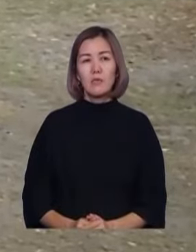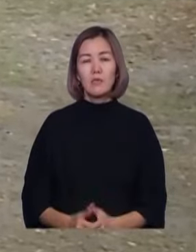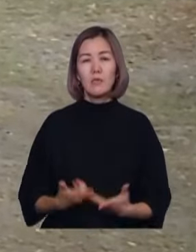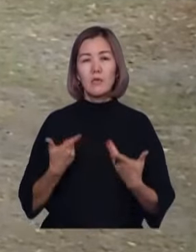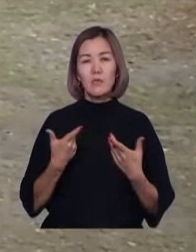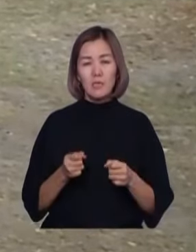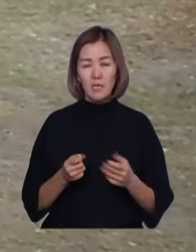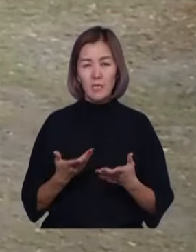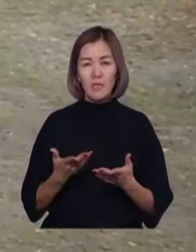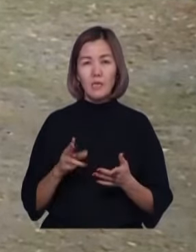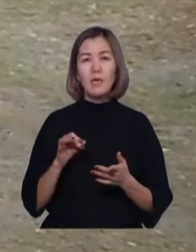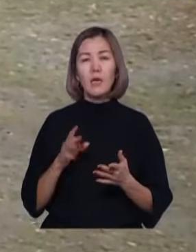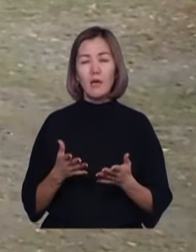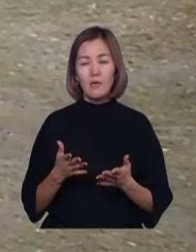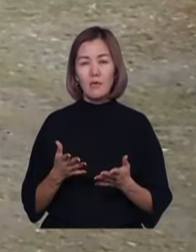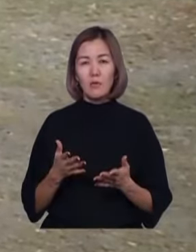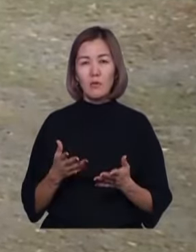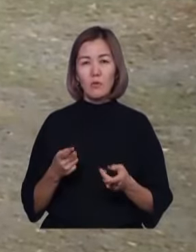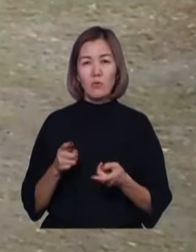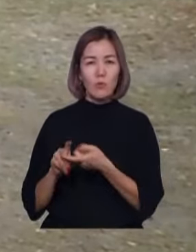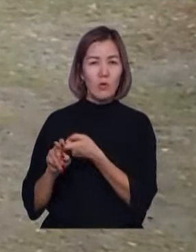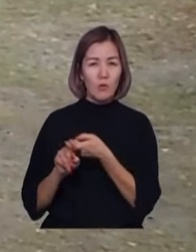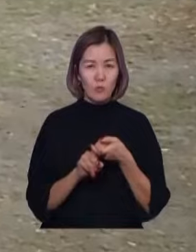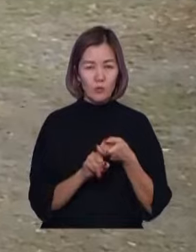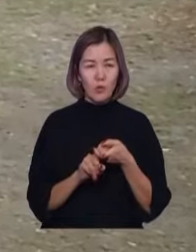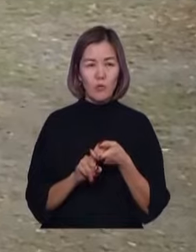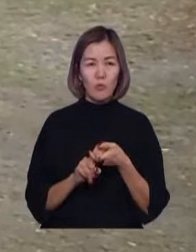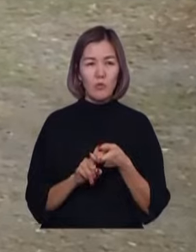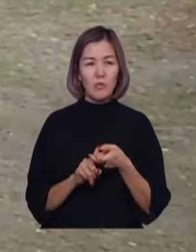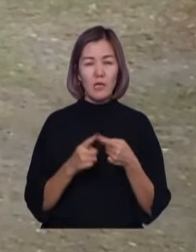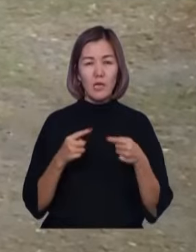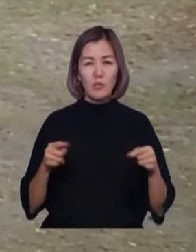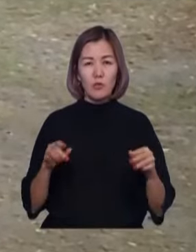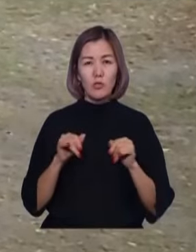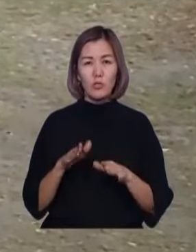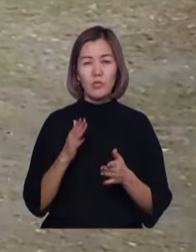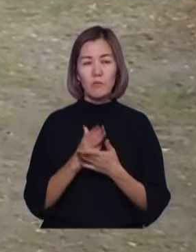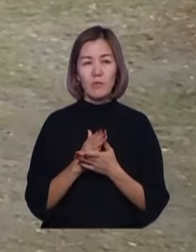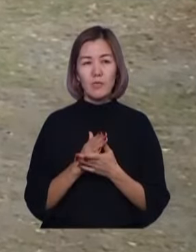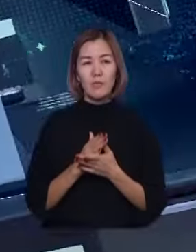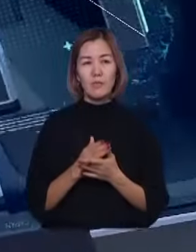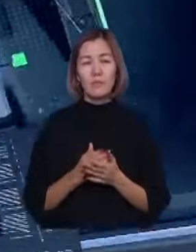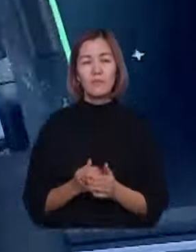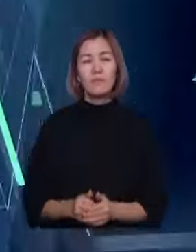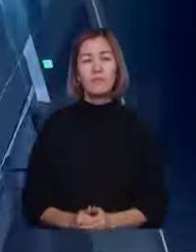болады. Привозной газымыз бар, компримирный дейді ғой. Әр түрлі шешімдер бар. Бұрын максималын қараймыз.